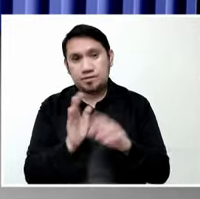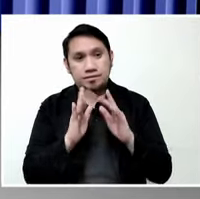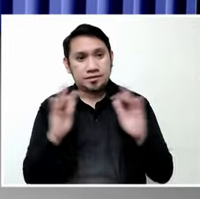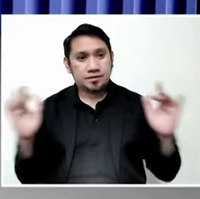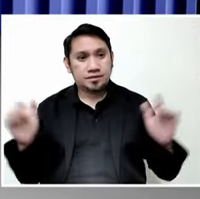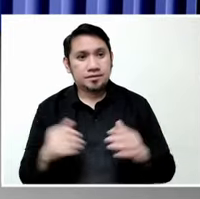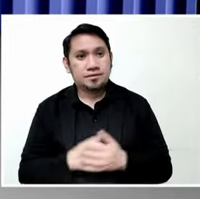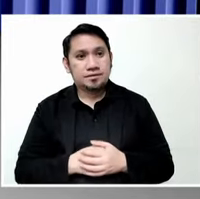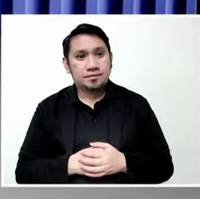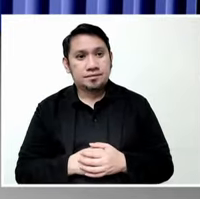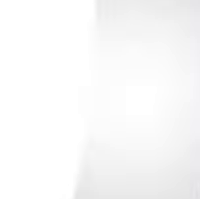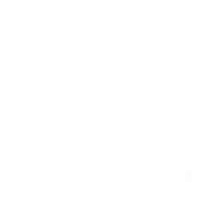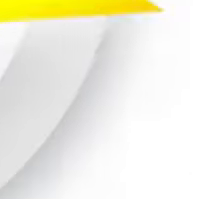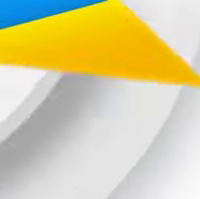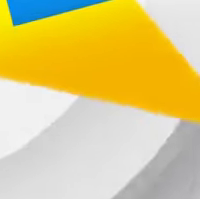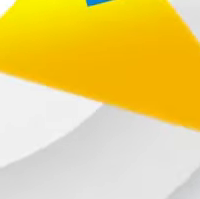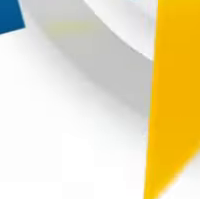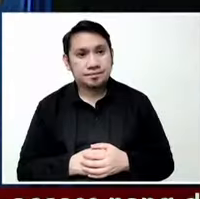Nagpapatrol, MJ Felipe.